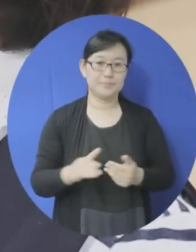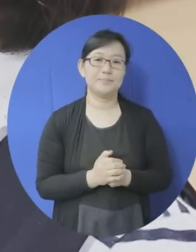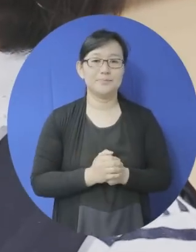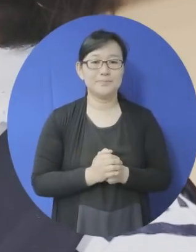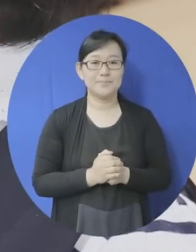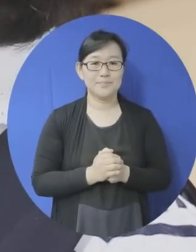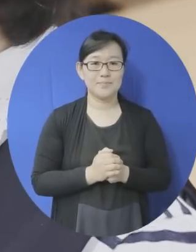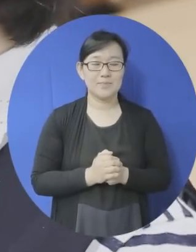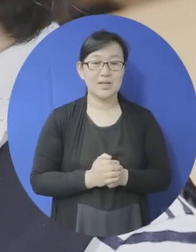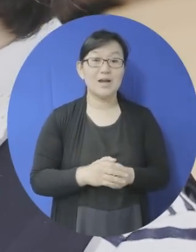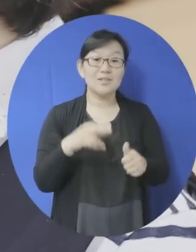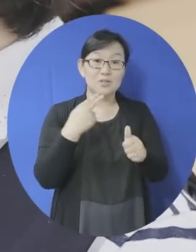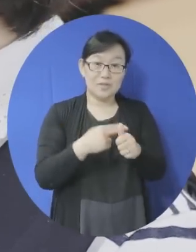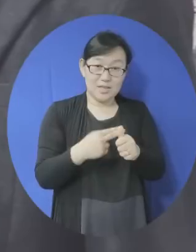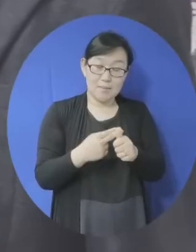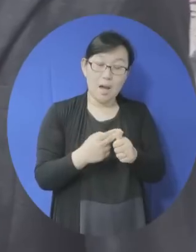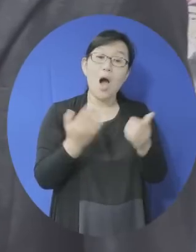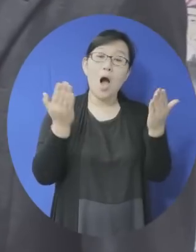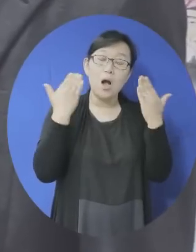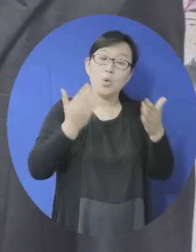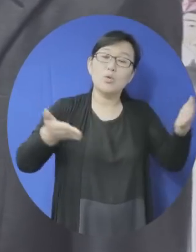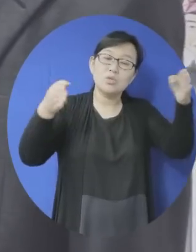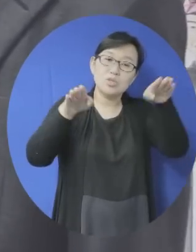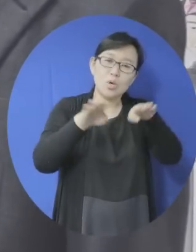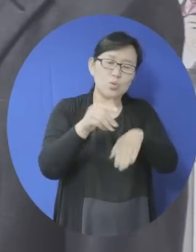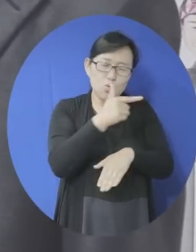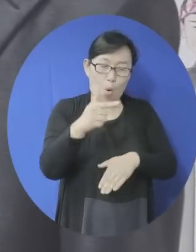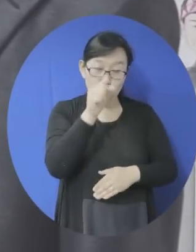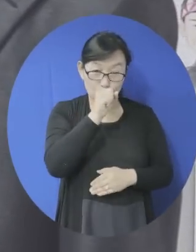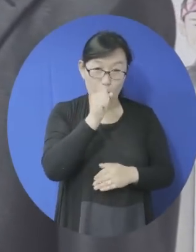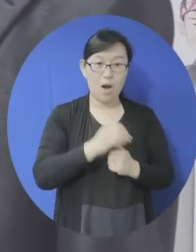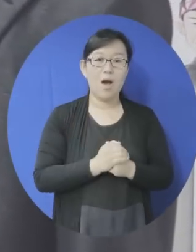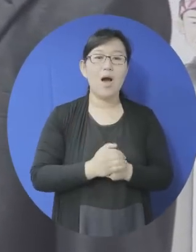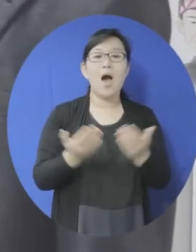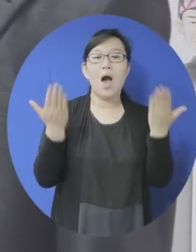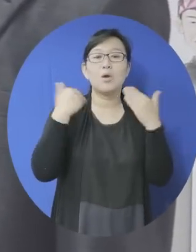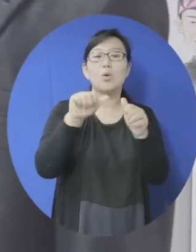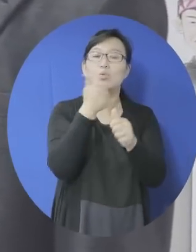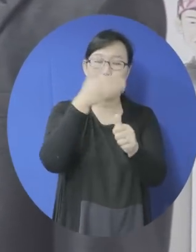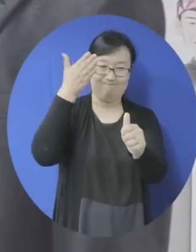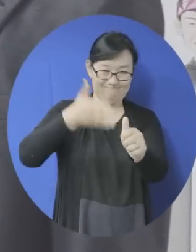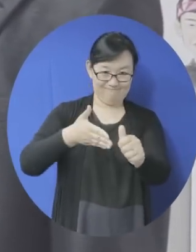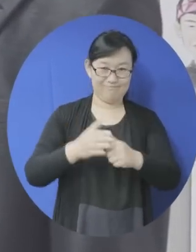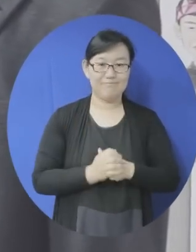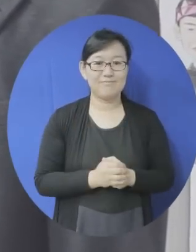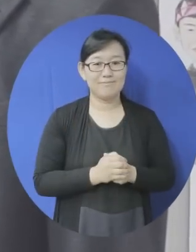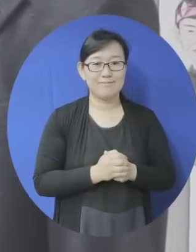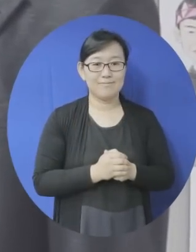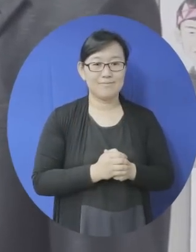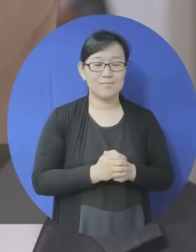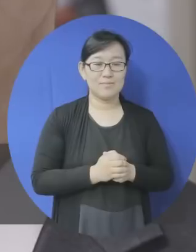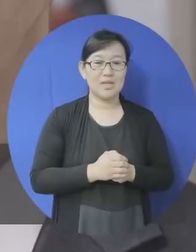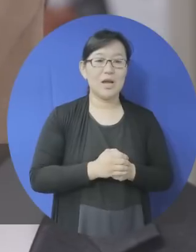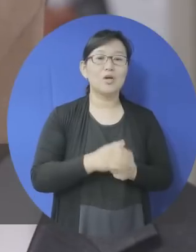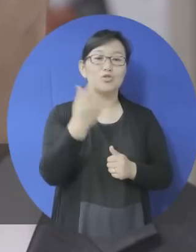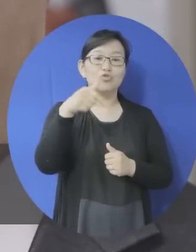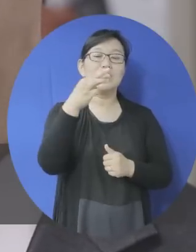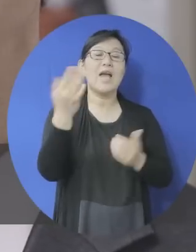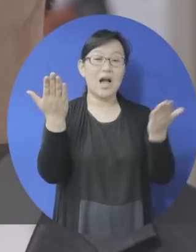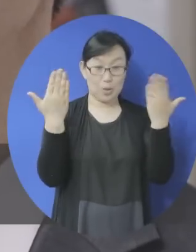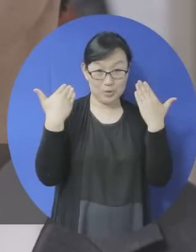곳이죠. 선생님, 학교 시설이 너무 잘 돼 있는데요. 학교에 대한 소개 좀 해주시겠어요?